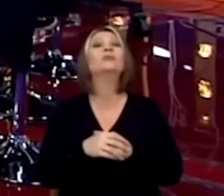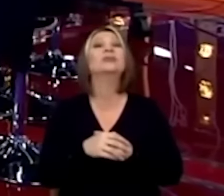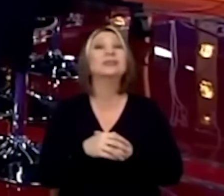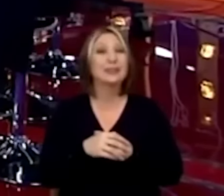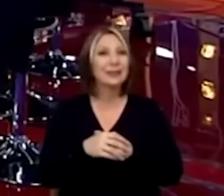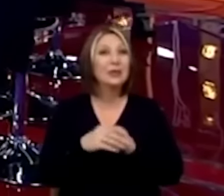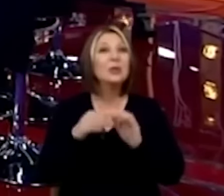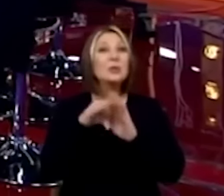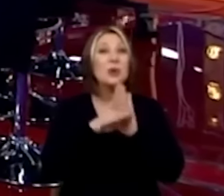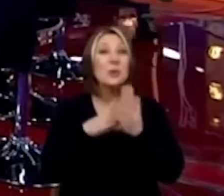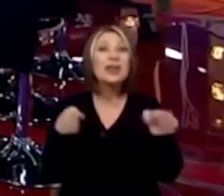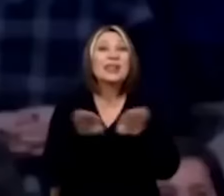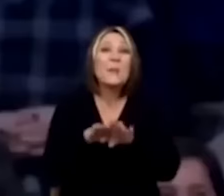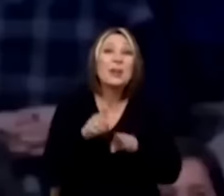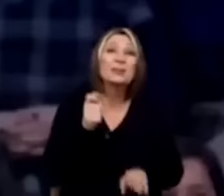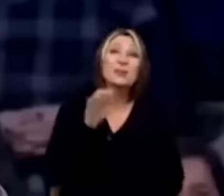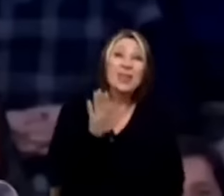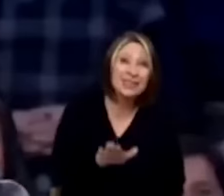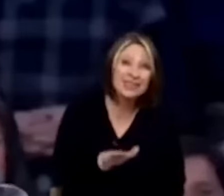Olmayacak. Programı kapatmak zorunda.